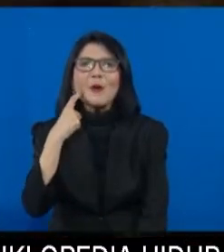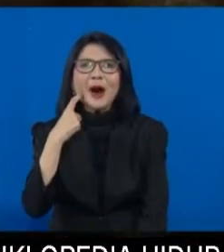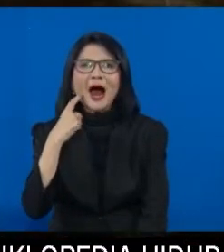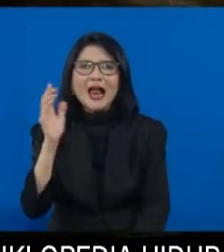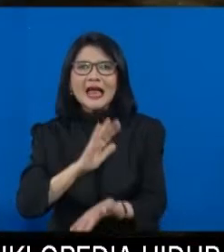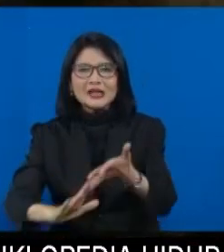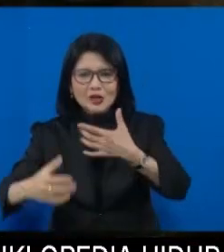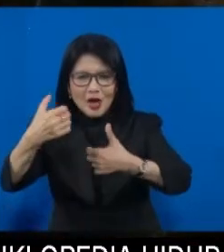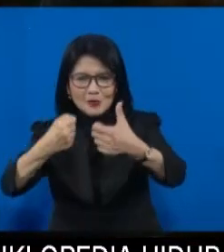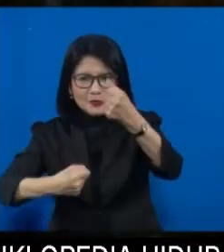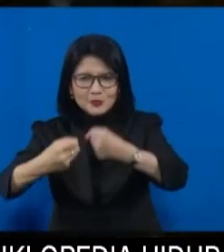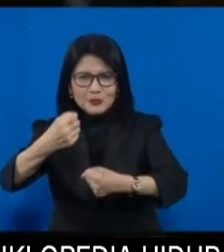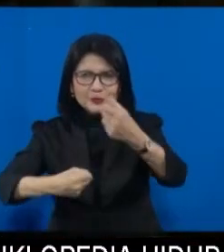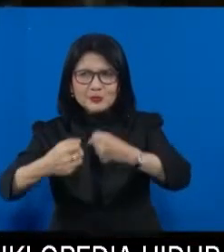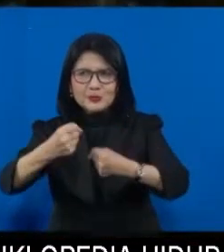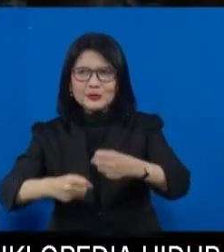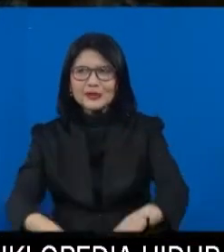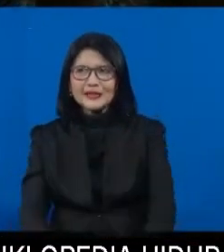langsung.